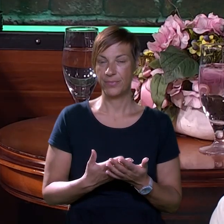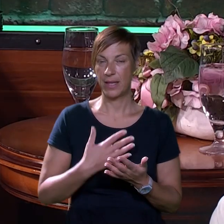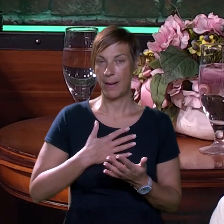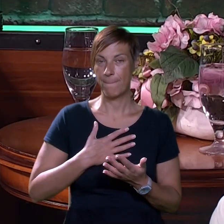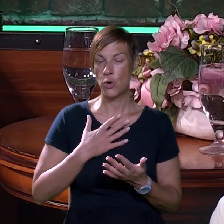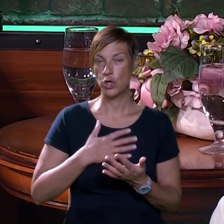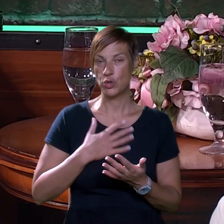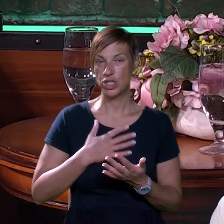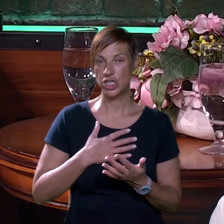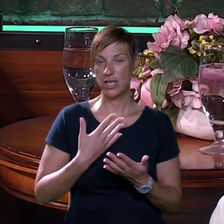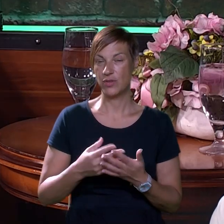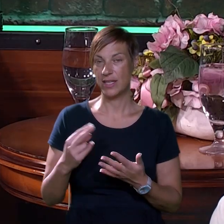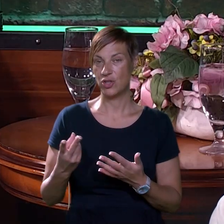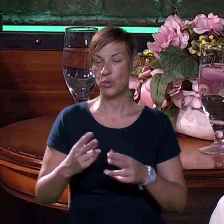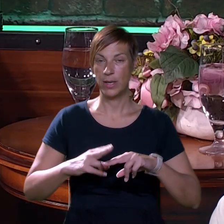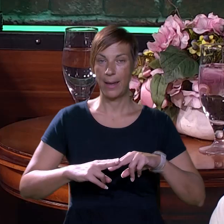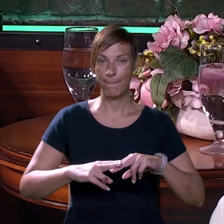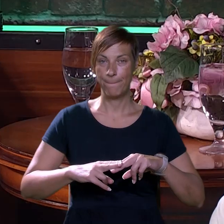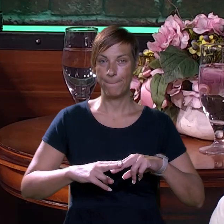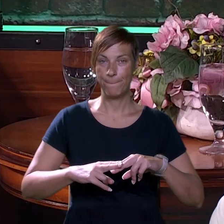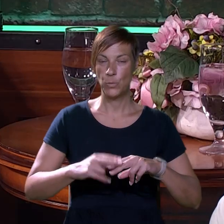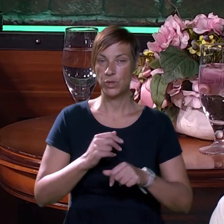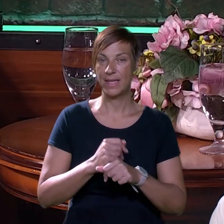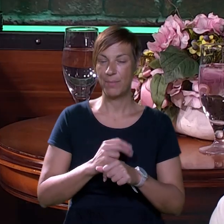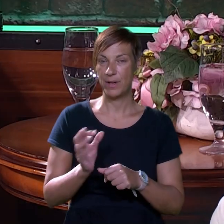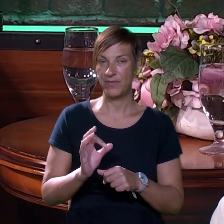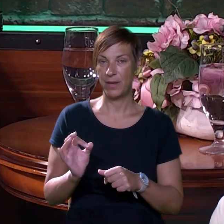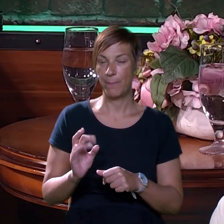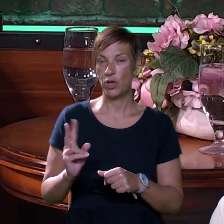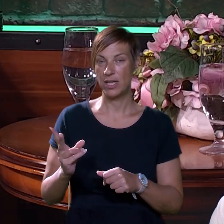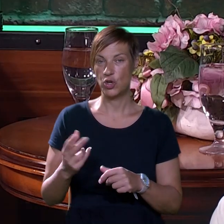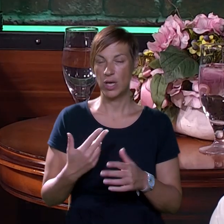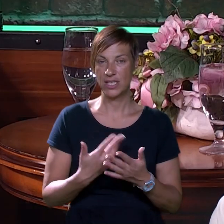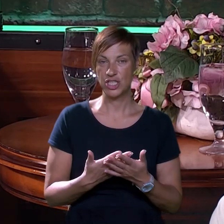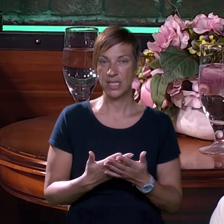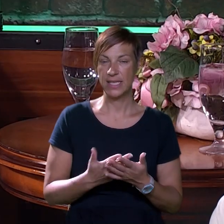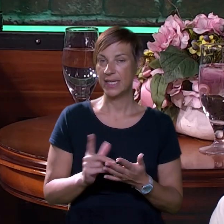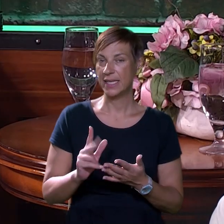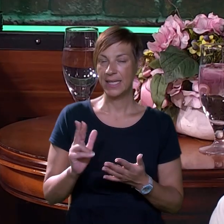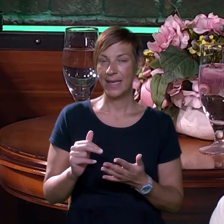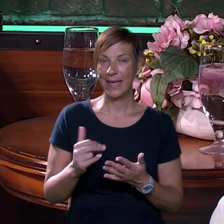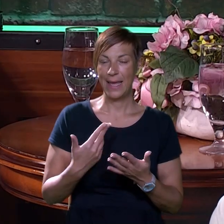ni moju želju da to drugi put napravim bolje ili drugačije.